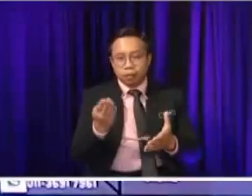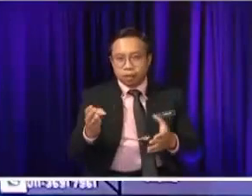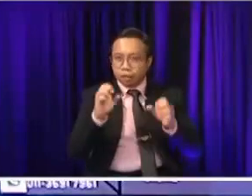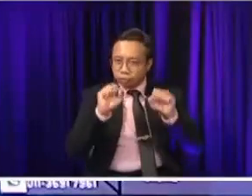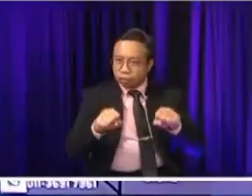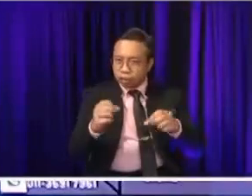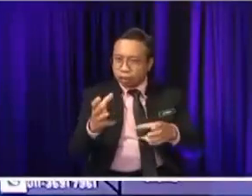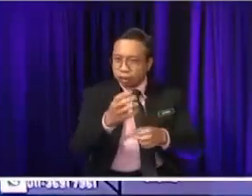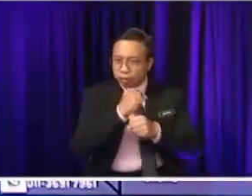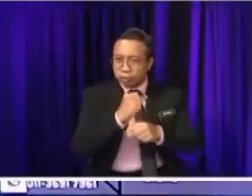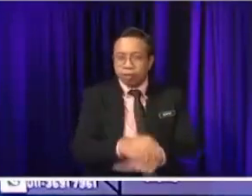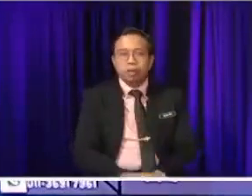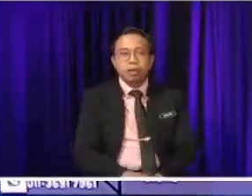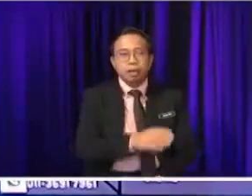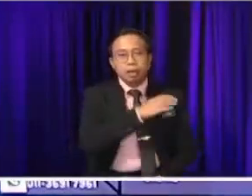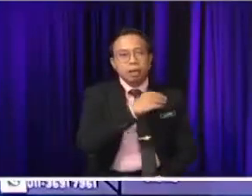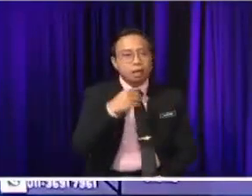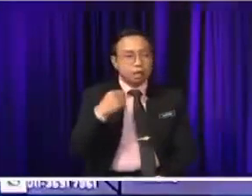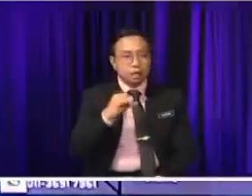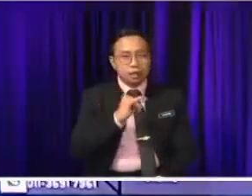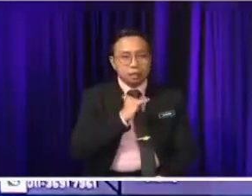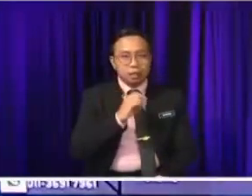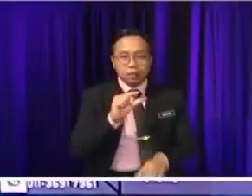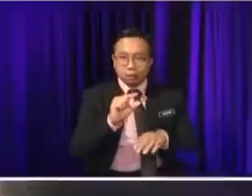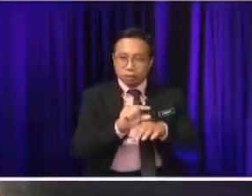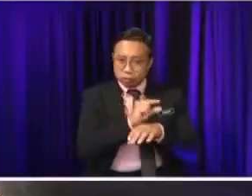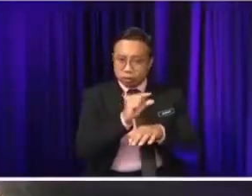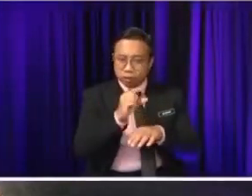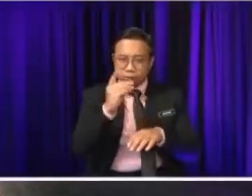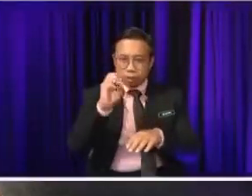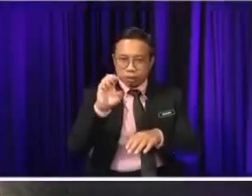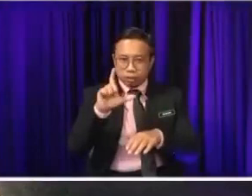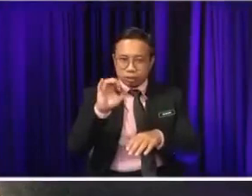dapati dan saya juga antara pengguna Putri